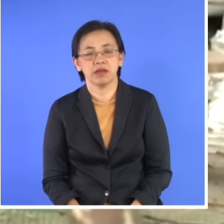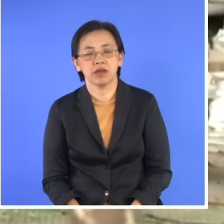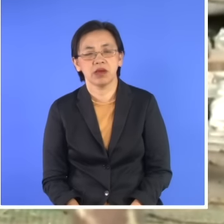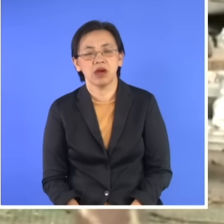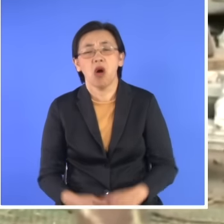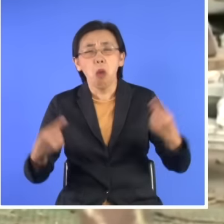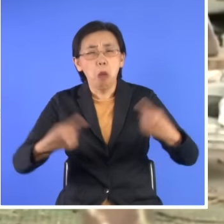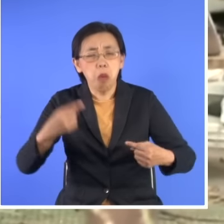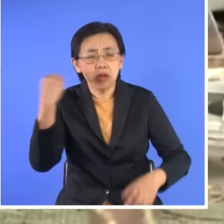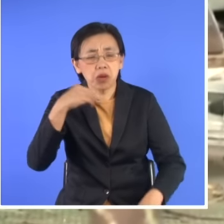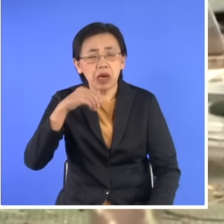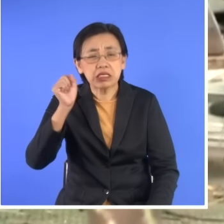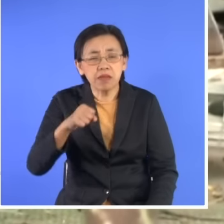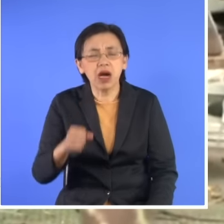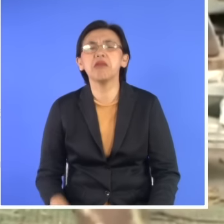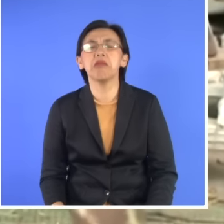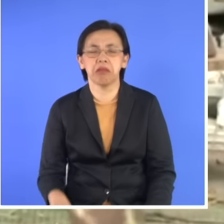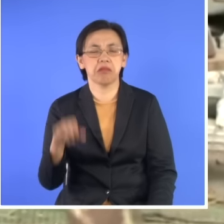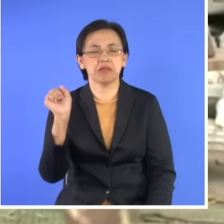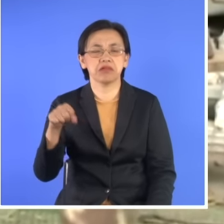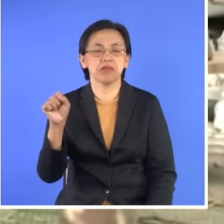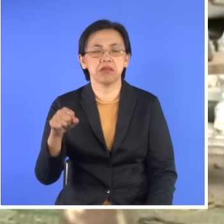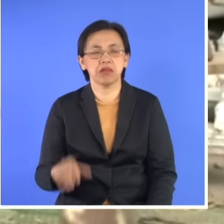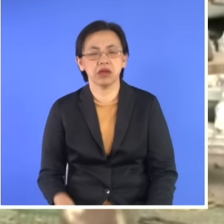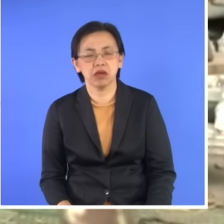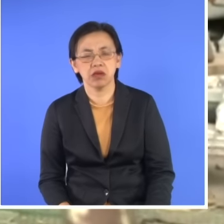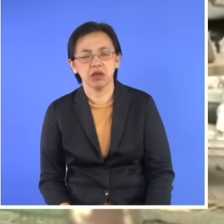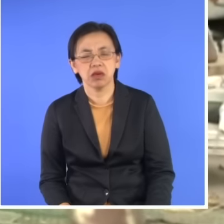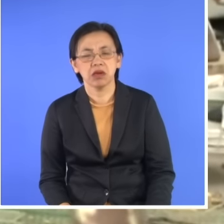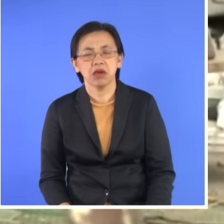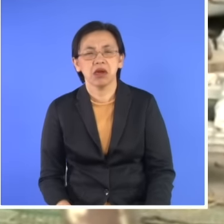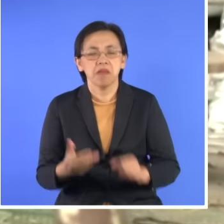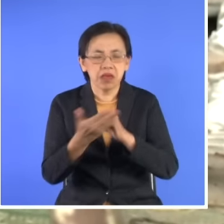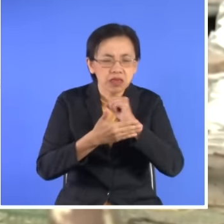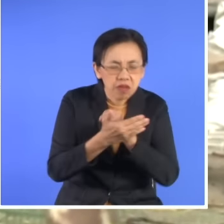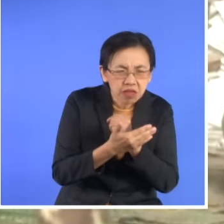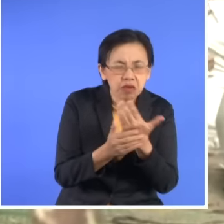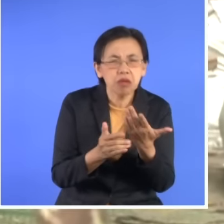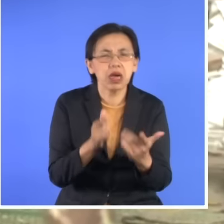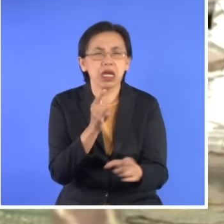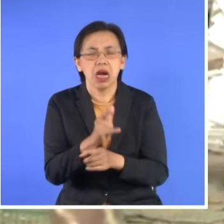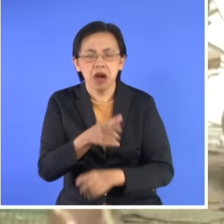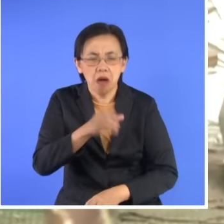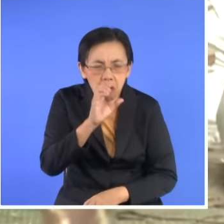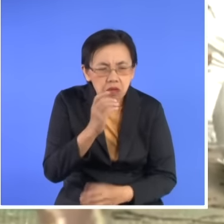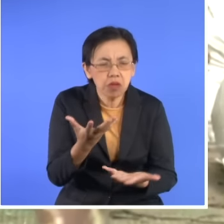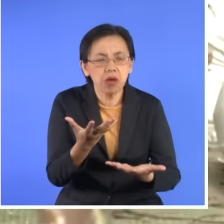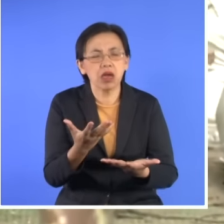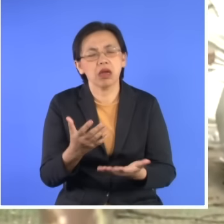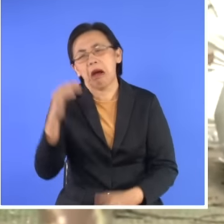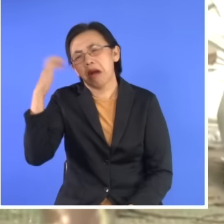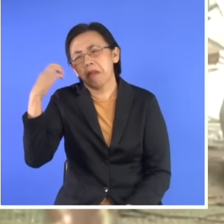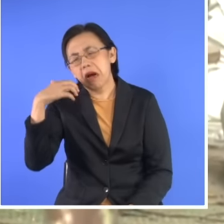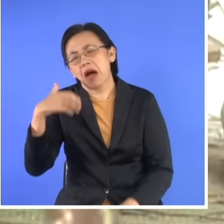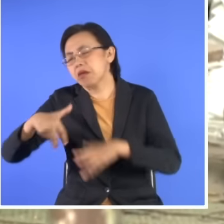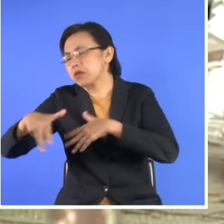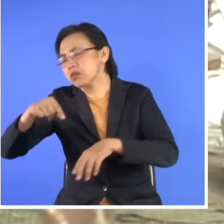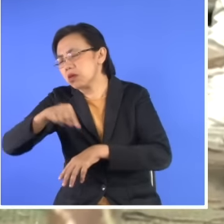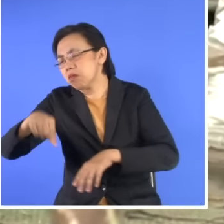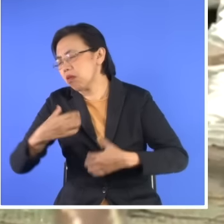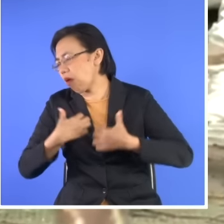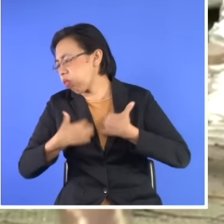ทุกวันเลยก็ประมาณนั้นแหละครับทะเลาะเรื่องอะไรพี่มันก็พวกมันต้องงเสพยาทั้งกินเหล้าอ่ะอืนี่ก็รำคาญเหมือนกันชาวบ้านเรำคาญเหมือนกันทำอะไรไม่